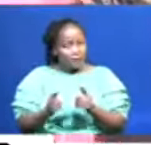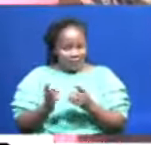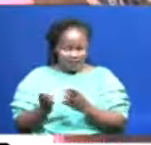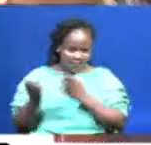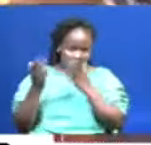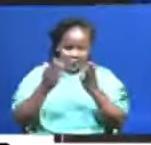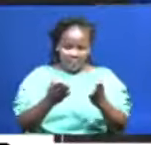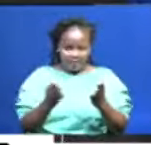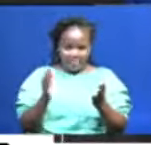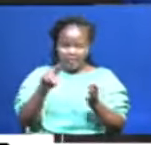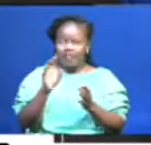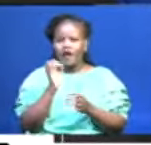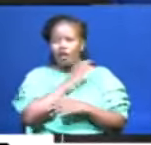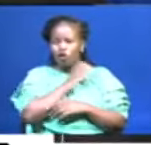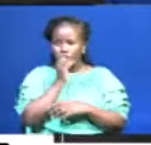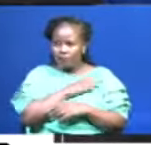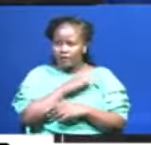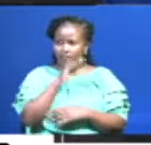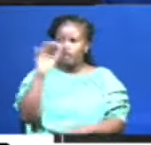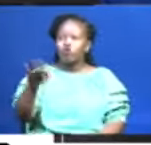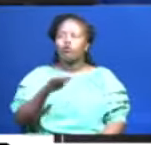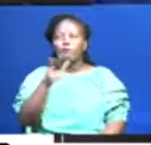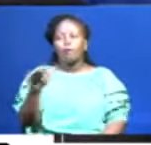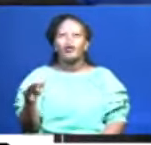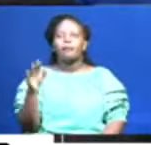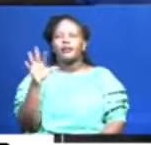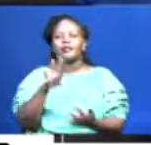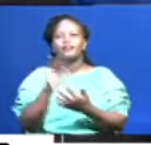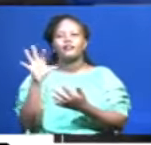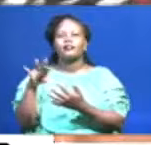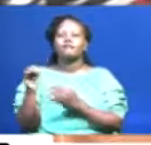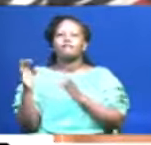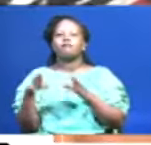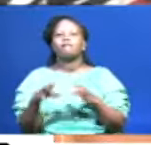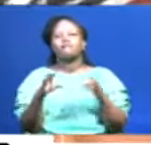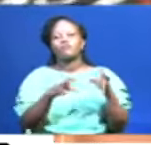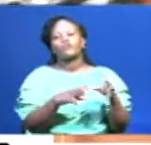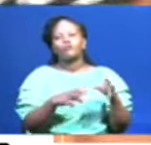bunge ya mashauriano ya pande mbili. Michael Mondiga, Dira ya Magwiji.